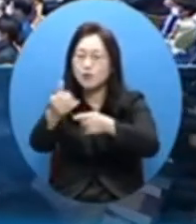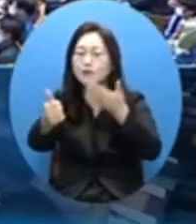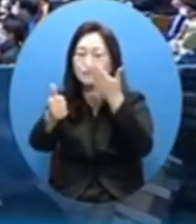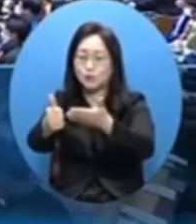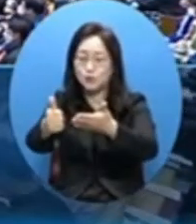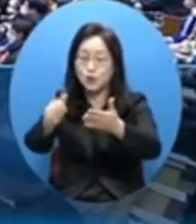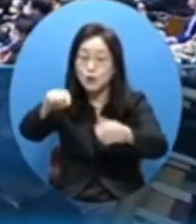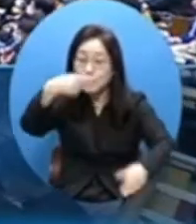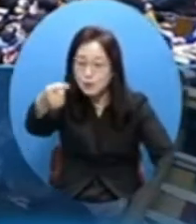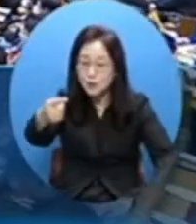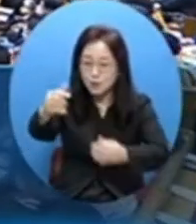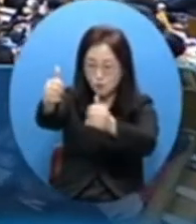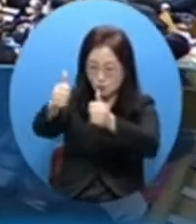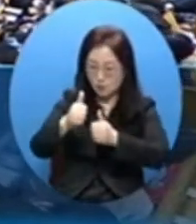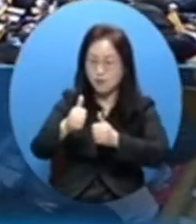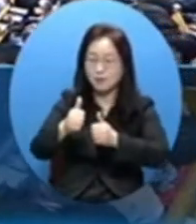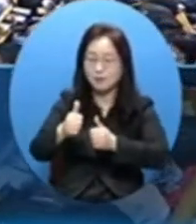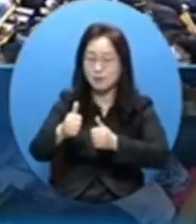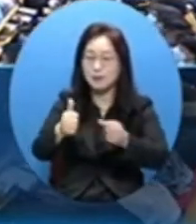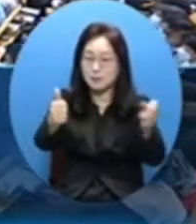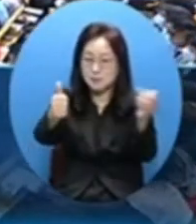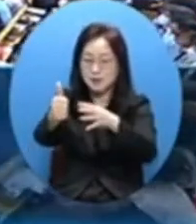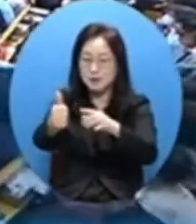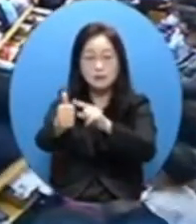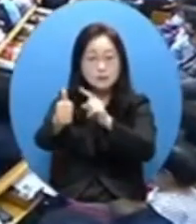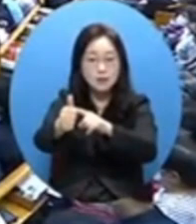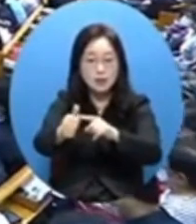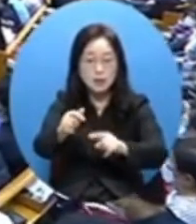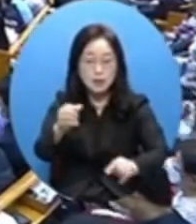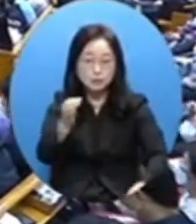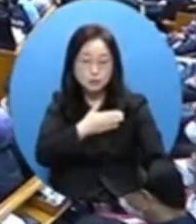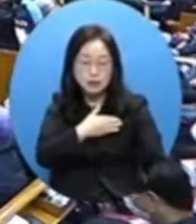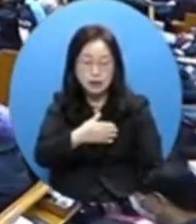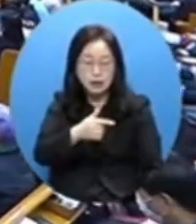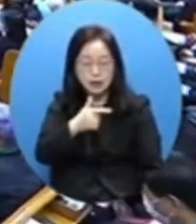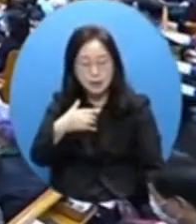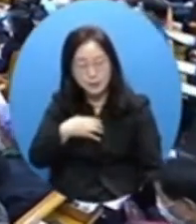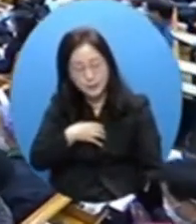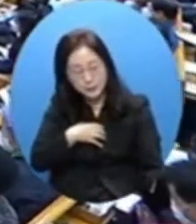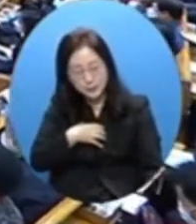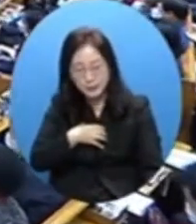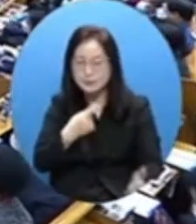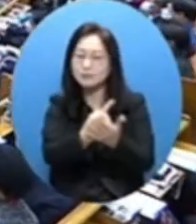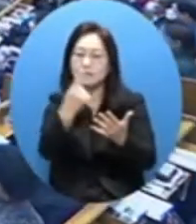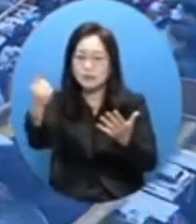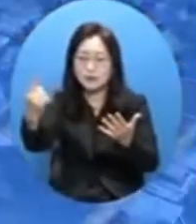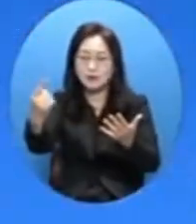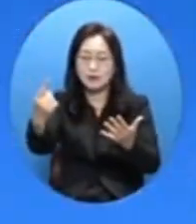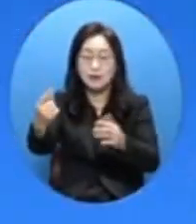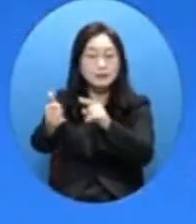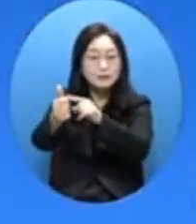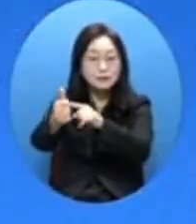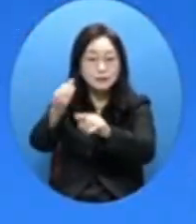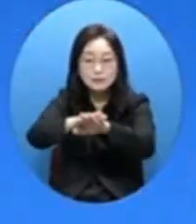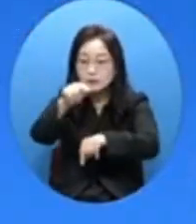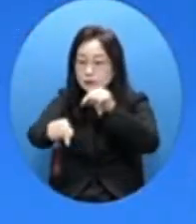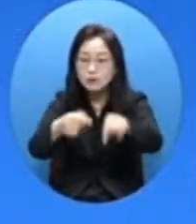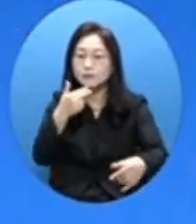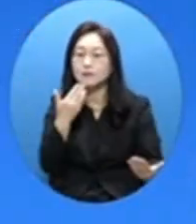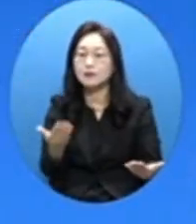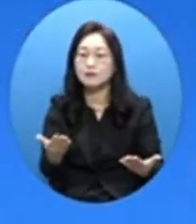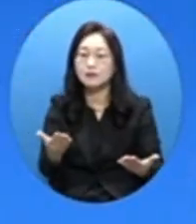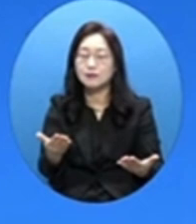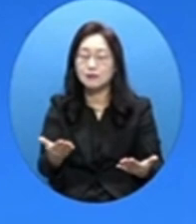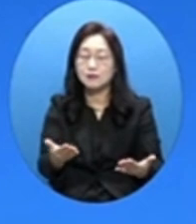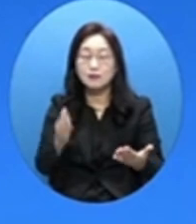나를 따르라 하시니. 그는 부자였는데 이 말 듣고 심히 근심하여 주님을 떠났습니다. 그는 실천하지 못하고 그가